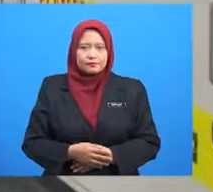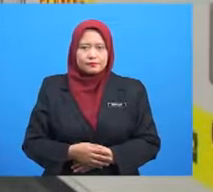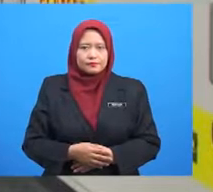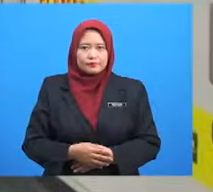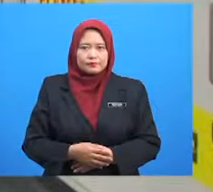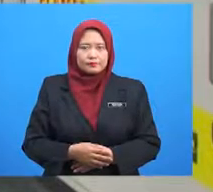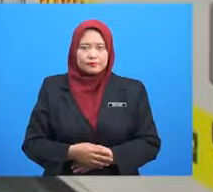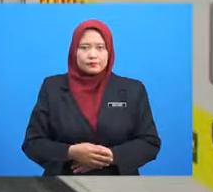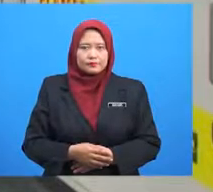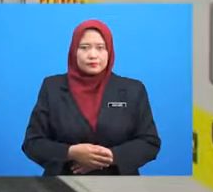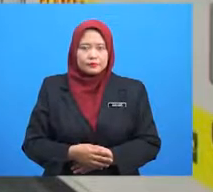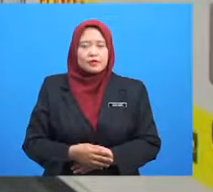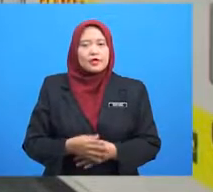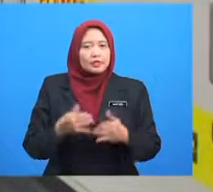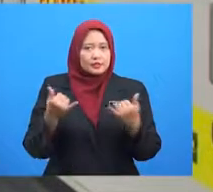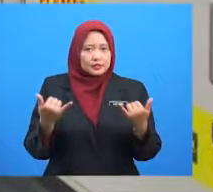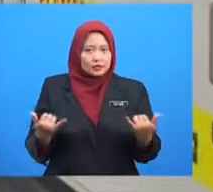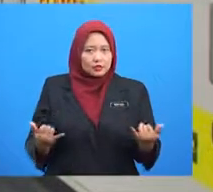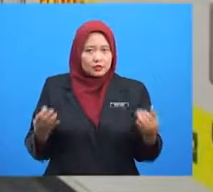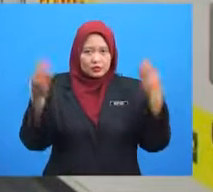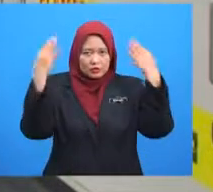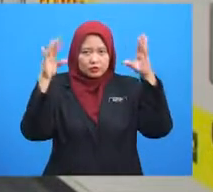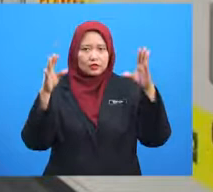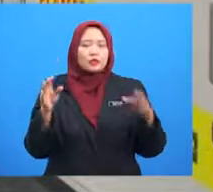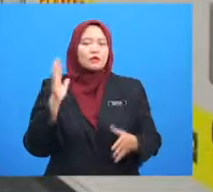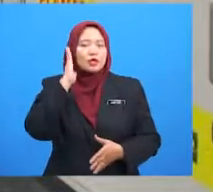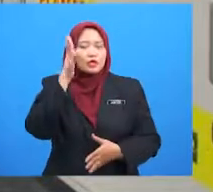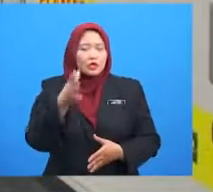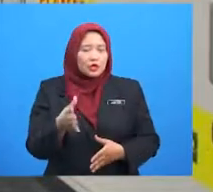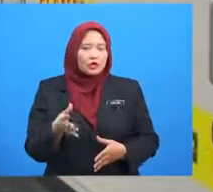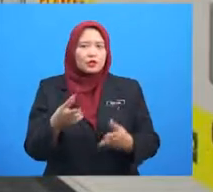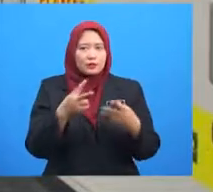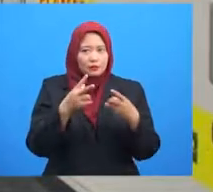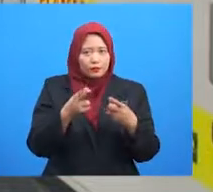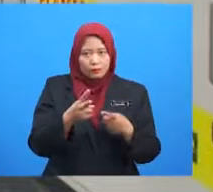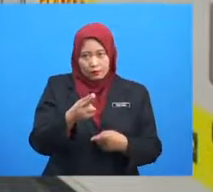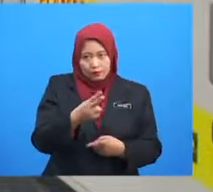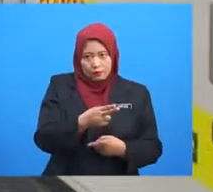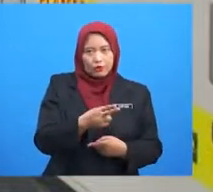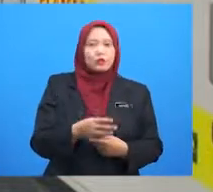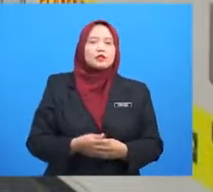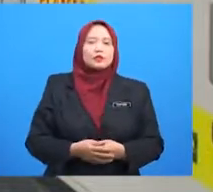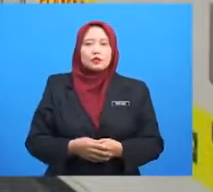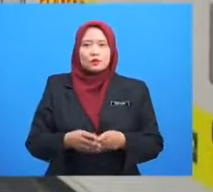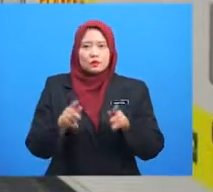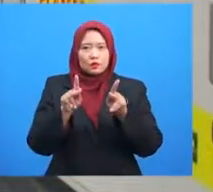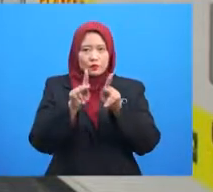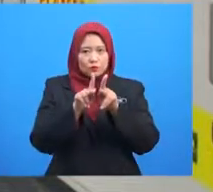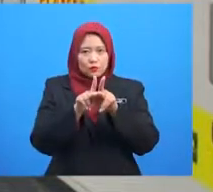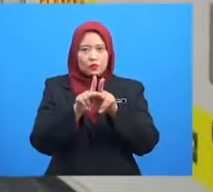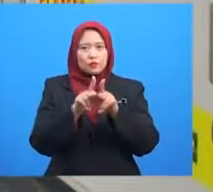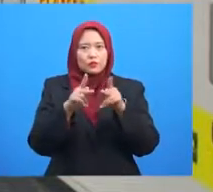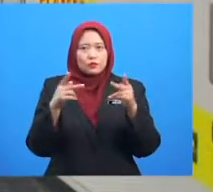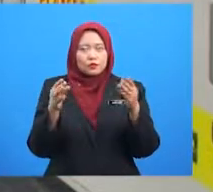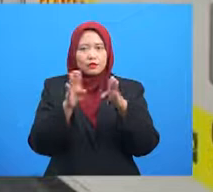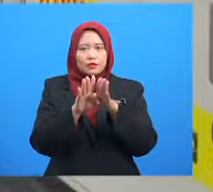dapur. Sekarang, cikgu dah potong surat khabar, tisu dapur dan kain mengikut